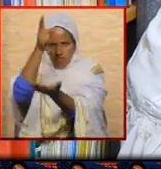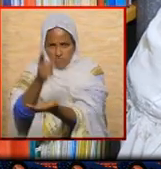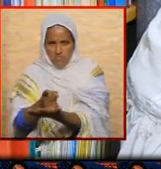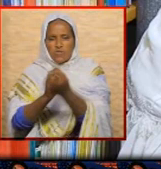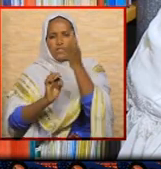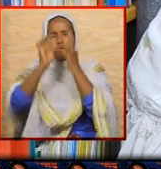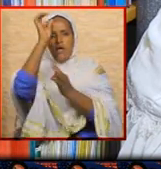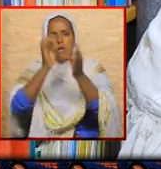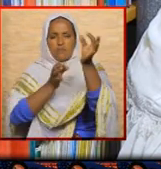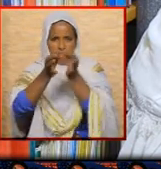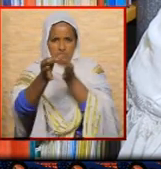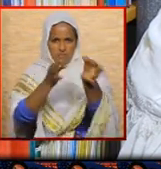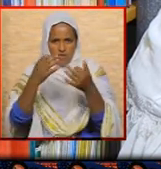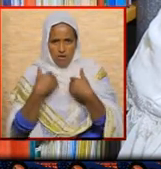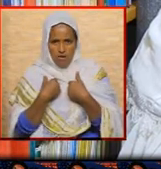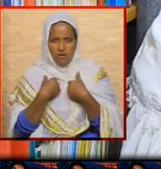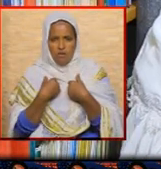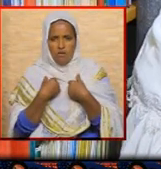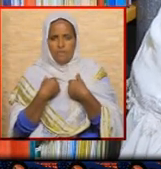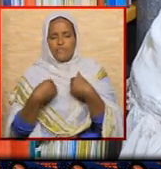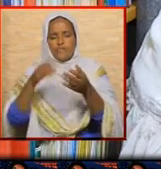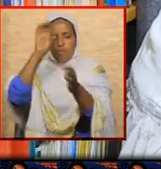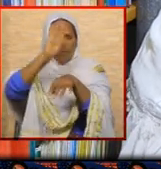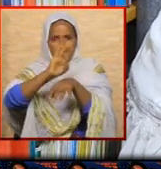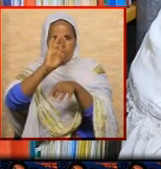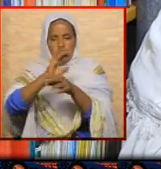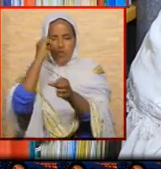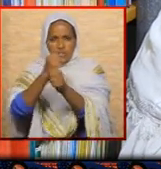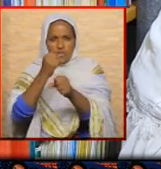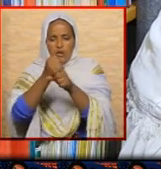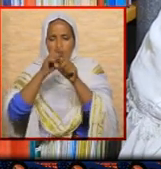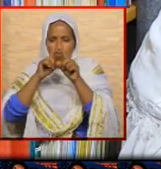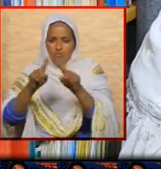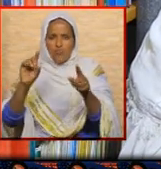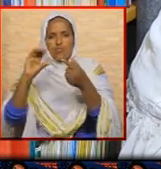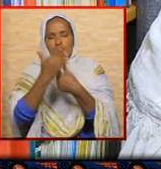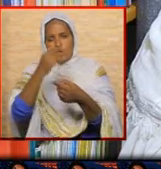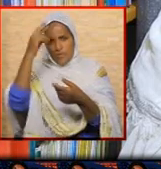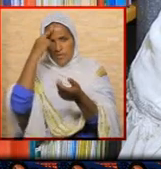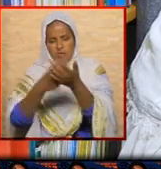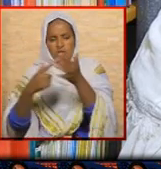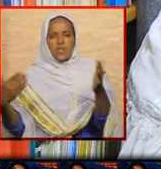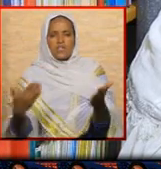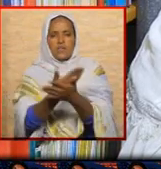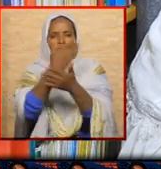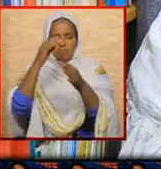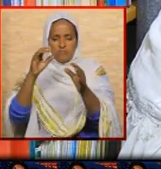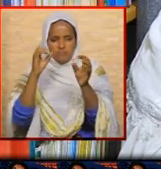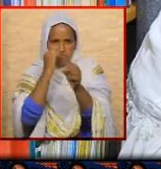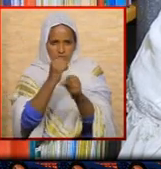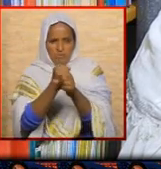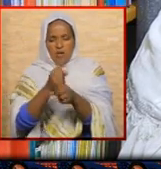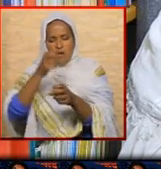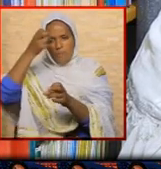እንደተመረቀ የታሪክ መዛግብት ያስረዳሉ። የንጻ ቤተ ክርስቲያኑ አሰራር ለየት ያለ በመሆኑ ለእድሳትም